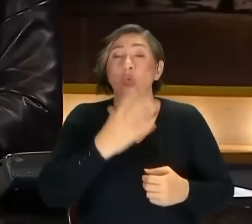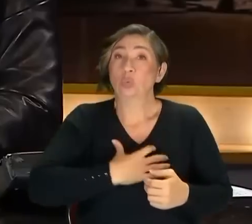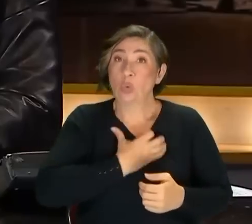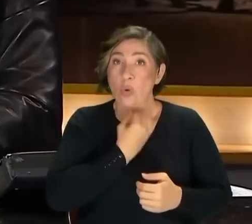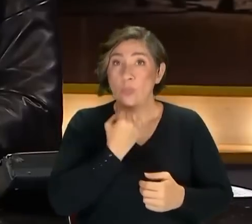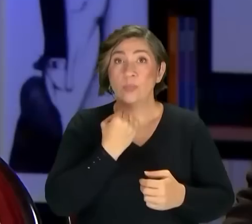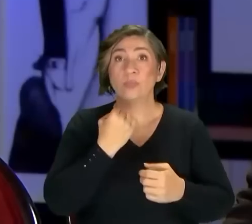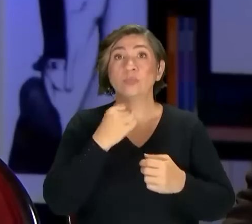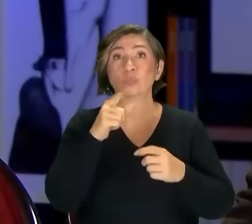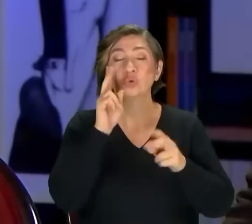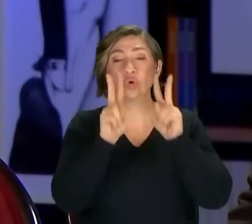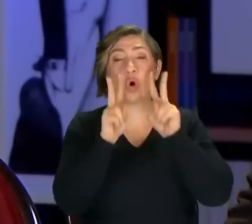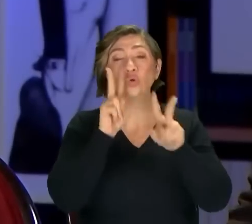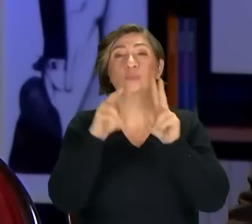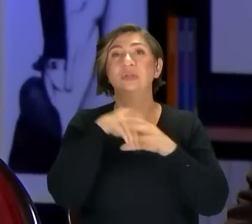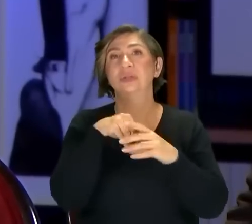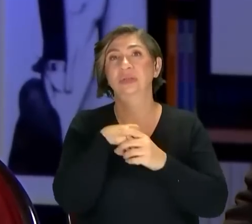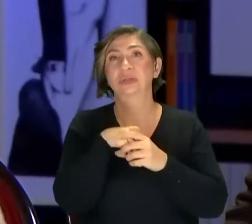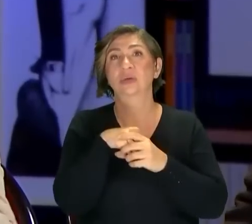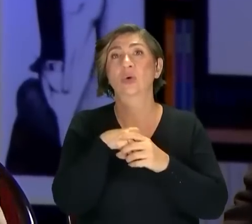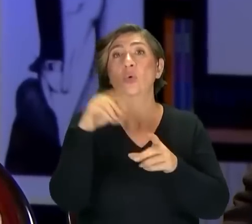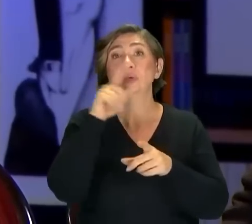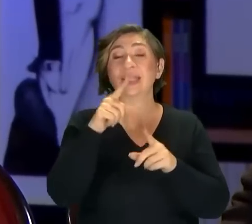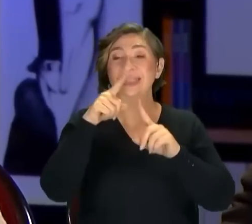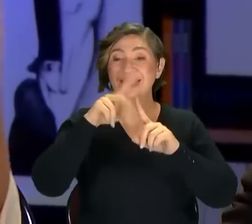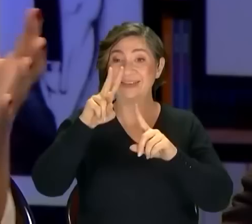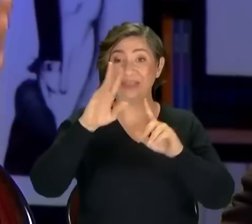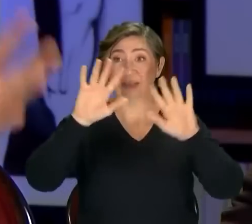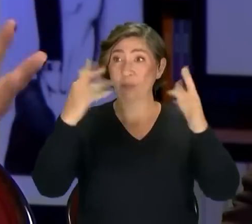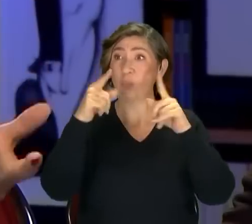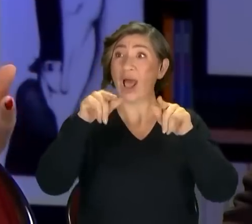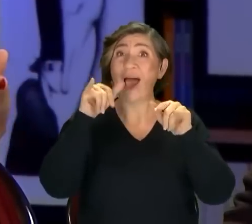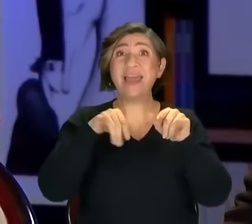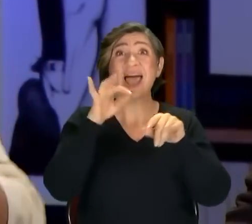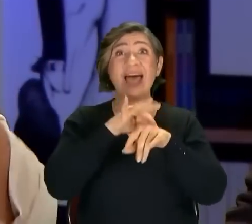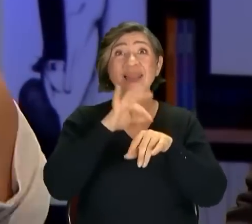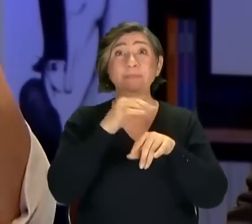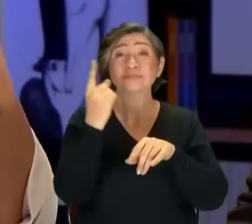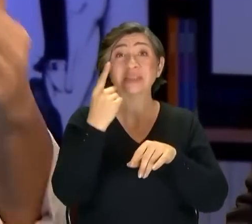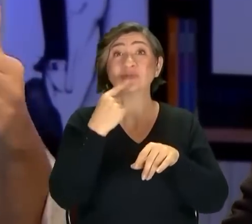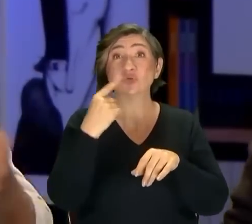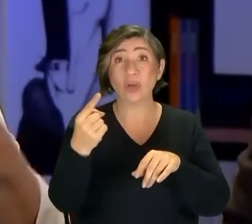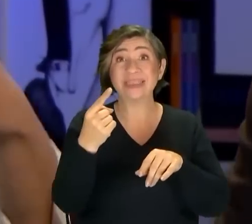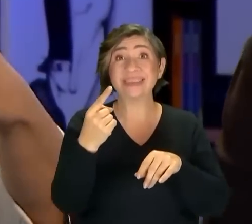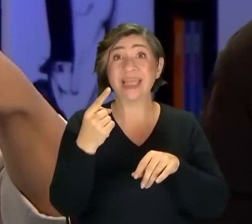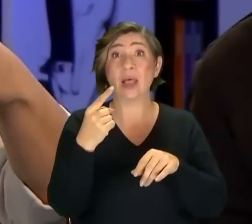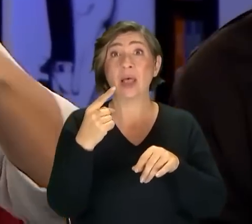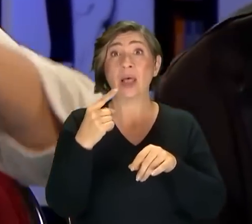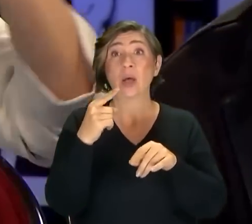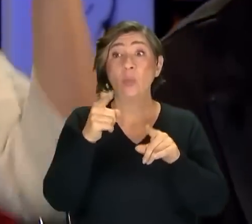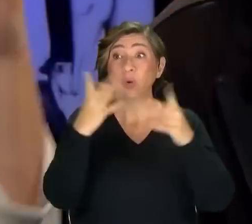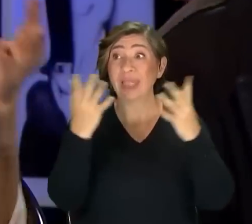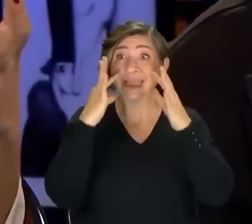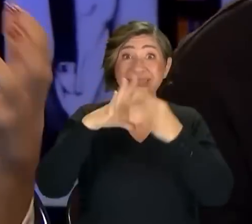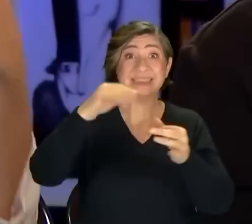üzgünüm. Böyle şeyler yaşandığı için. O yüzden ekran önünde bu kadar insana aynı anda bir şey söylediğinizde bu